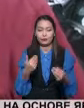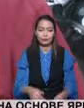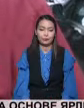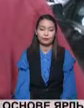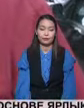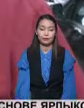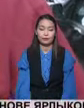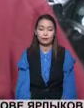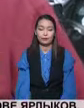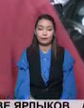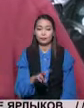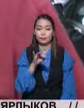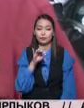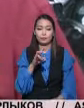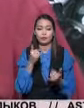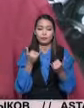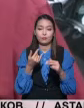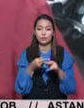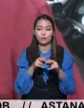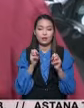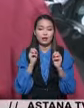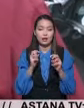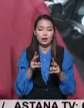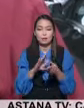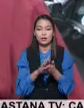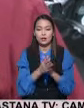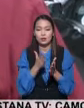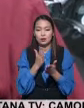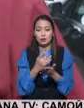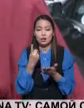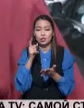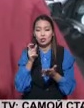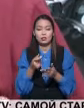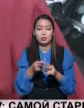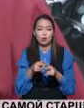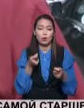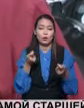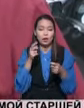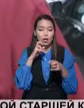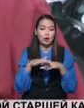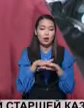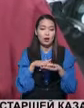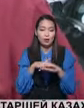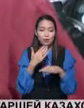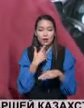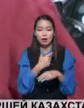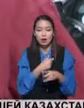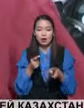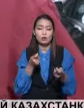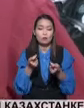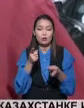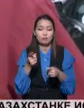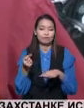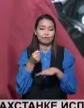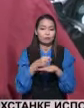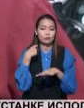добавить. Ливан сейчас находится в опасной стадии. У нас должен быть один человек, управляющий страной, армией, и они должны назначить президента.